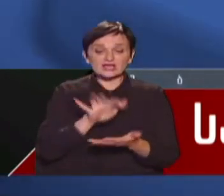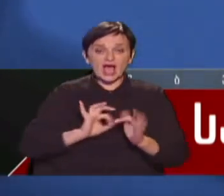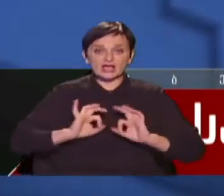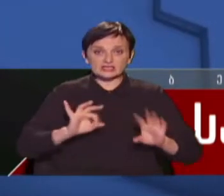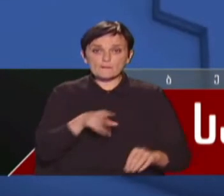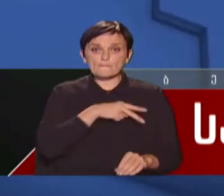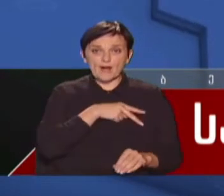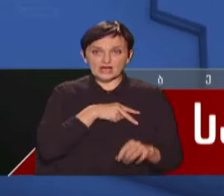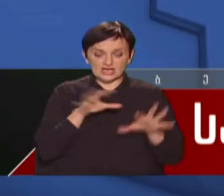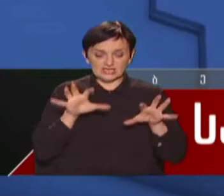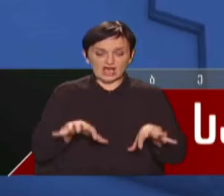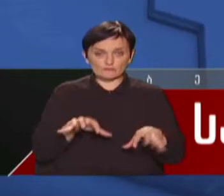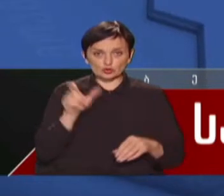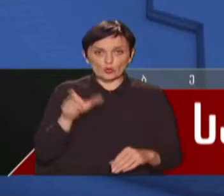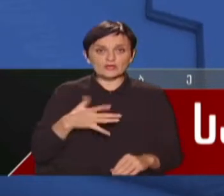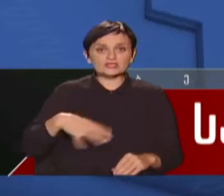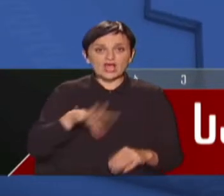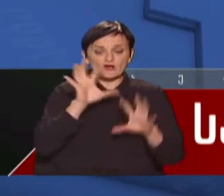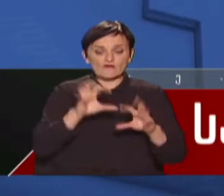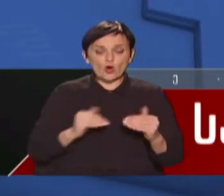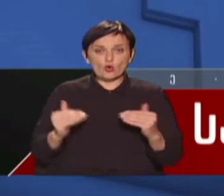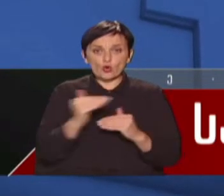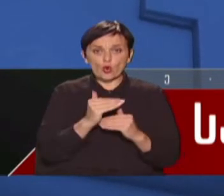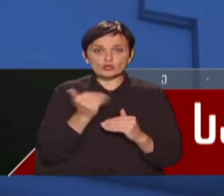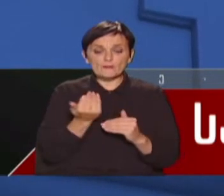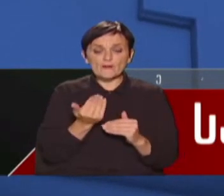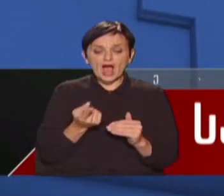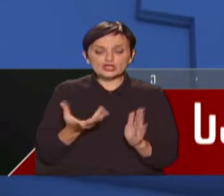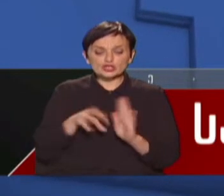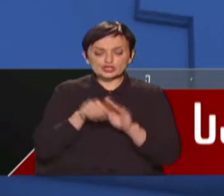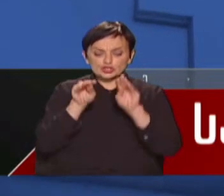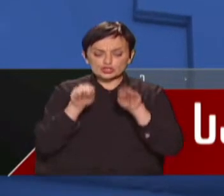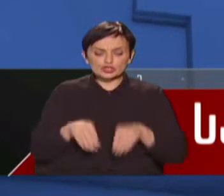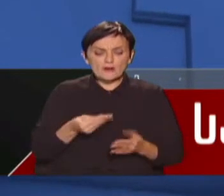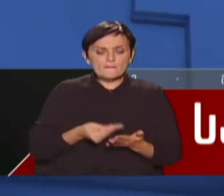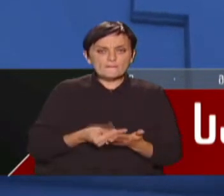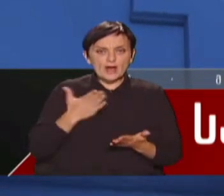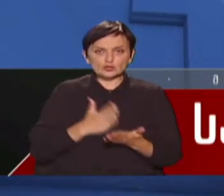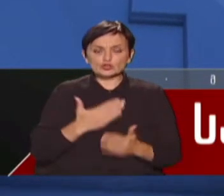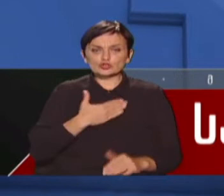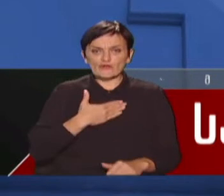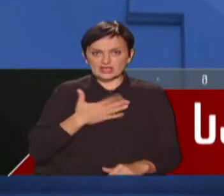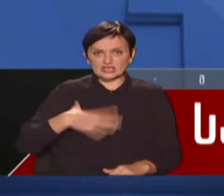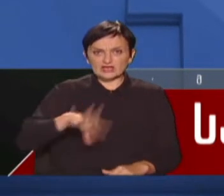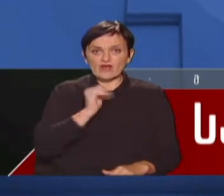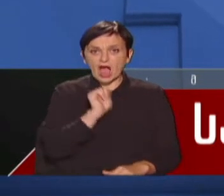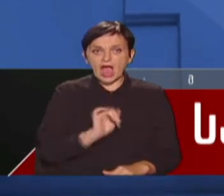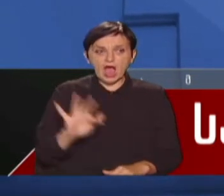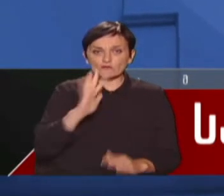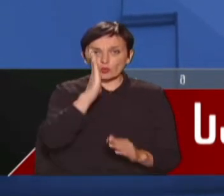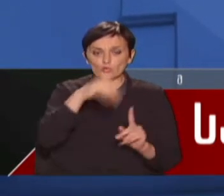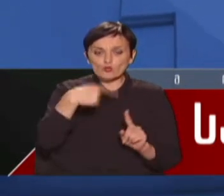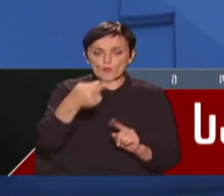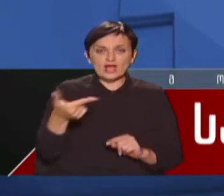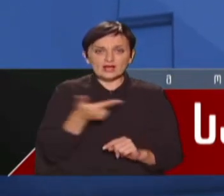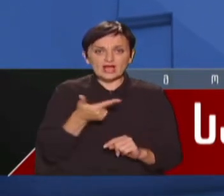ავრცელებს პარლამენტის თავმჯდომარეც. „საქართველოს კონსტიტუცია და მასში ასახული ფასეულობები არის ჩვენი ქვეყნის ევროპული მომავლის